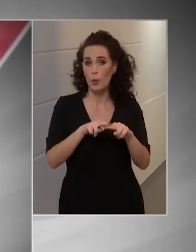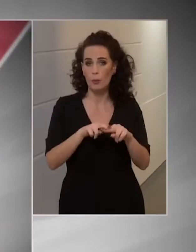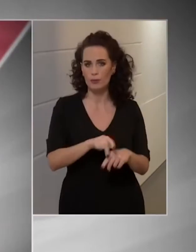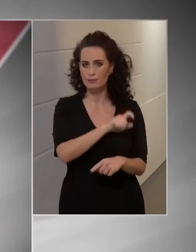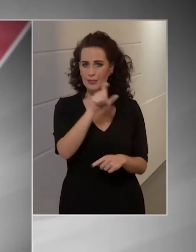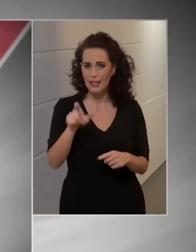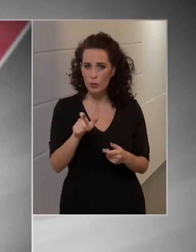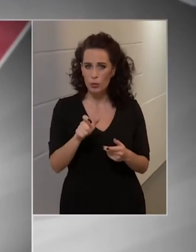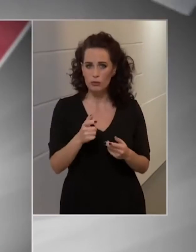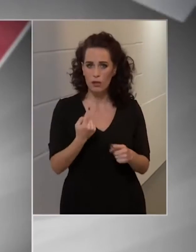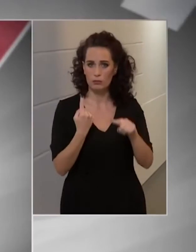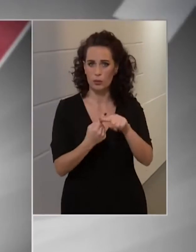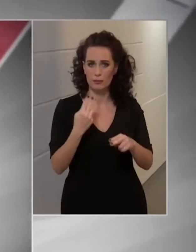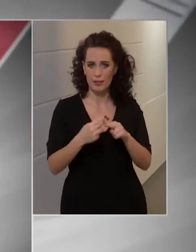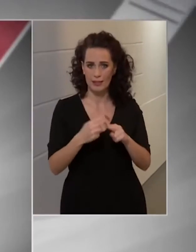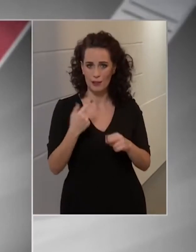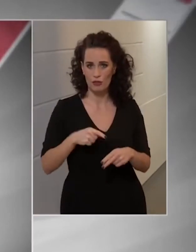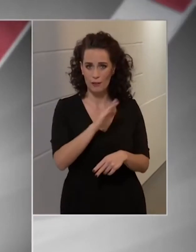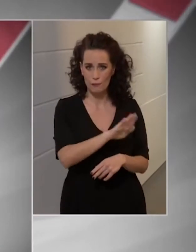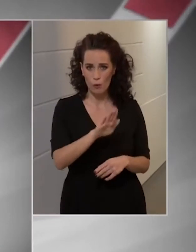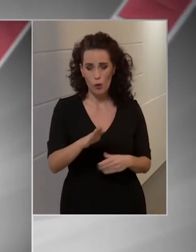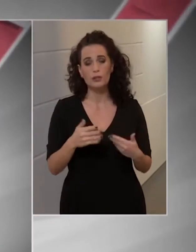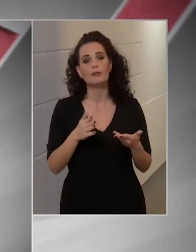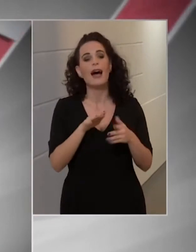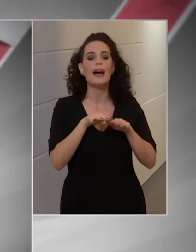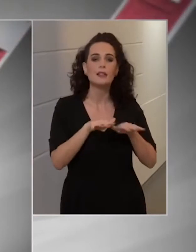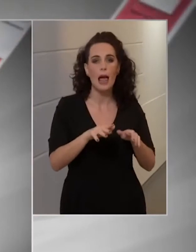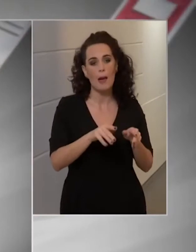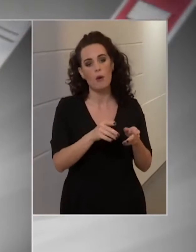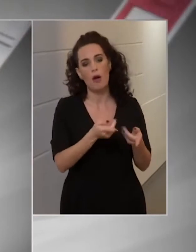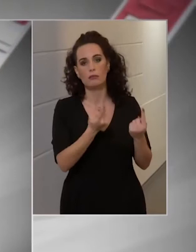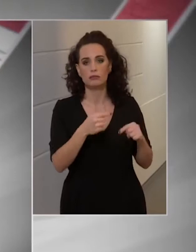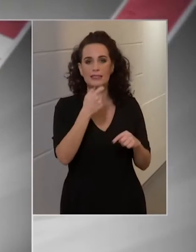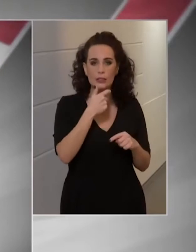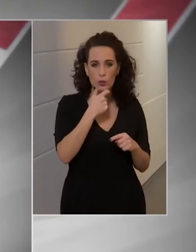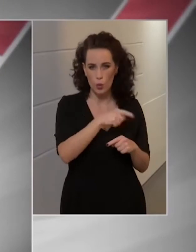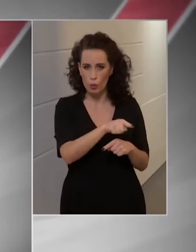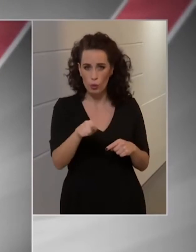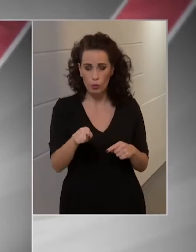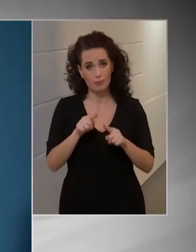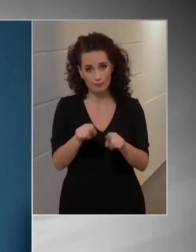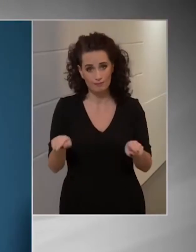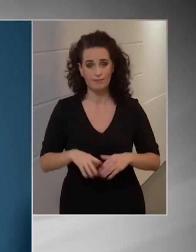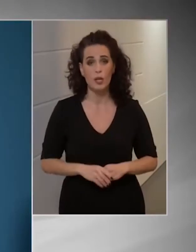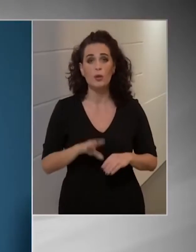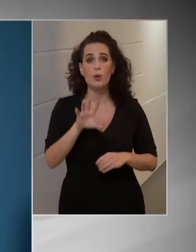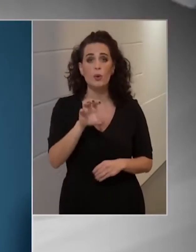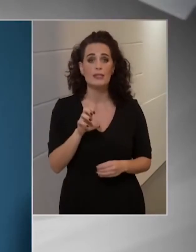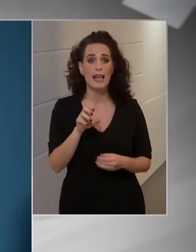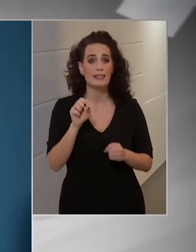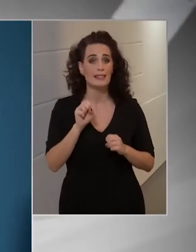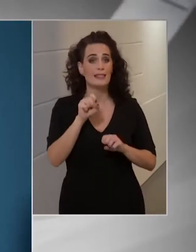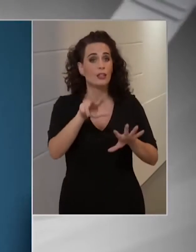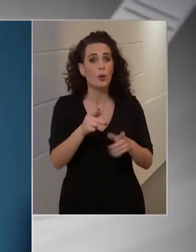is. Egy nap alatt 99, többségében idős krónikus beteg vesztette életét. A kórházi ápoltak száma 264